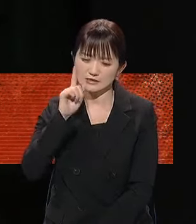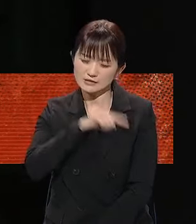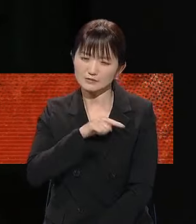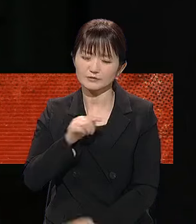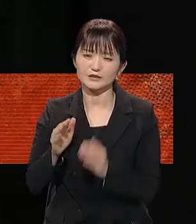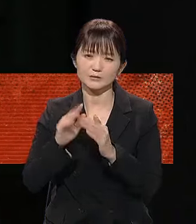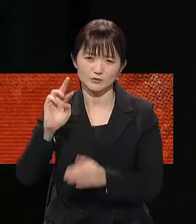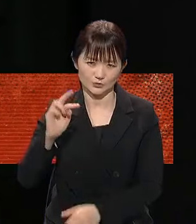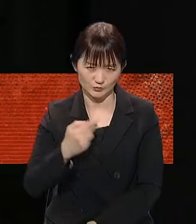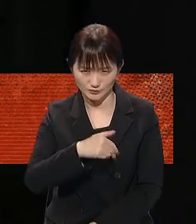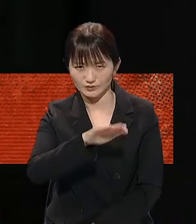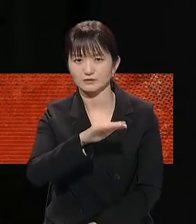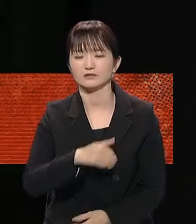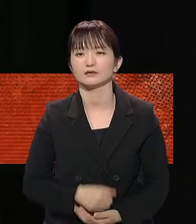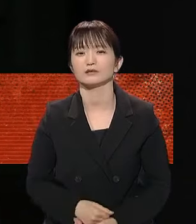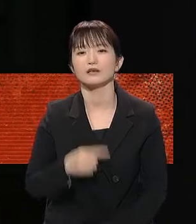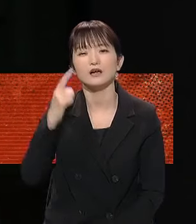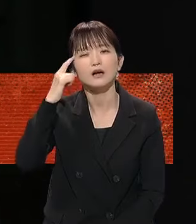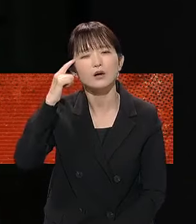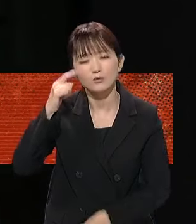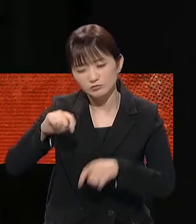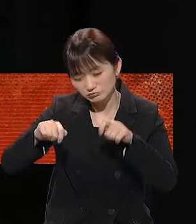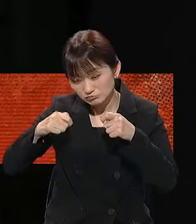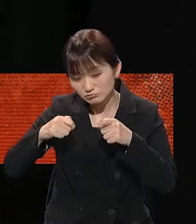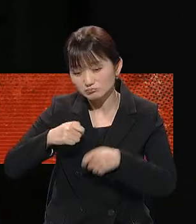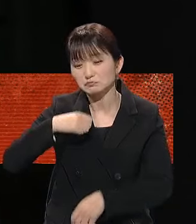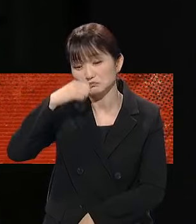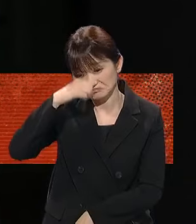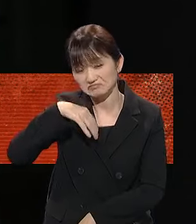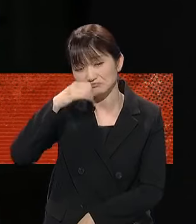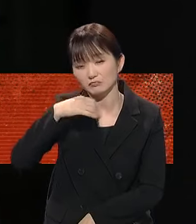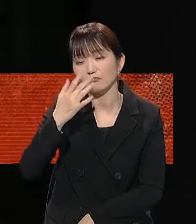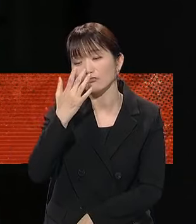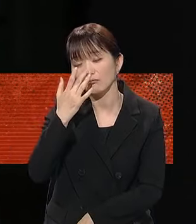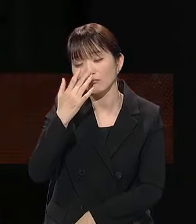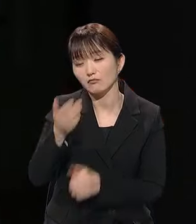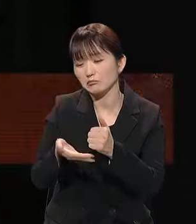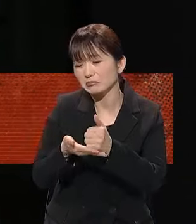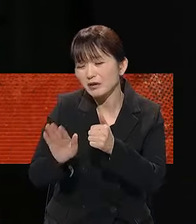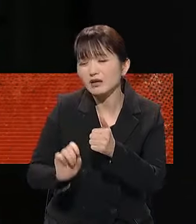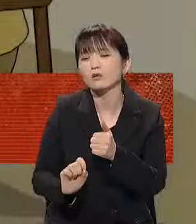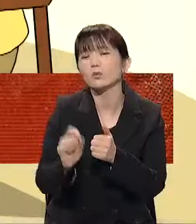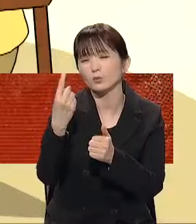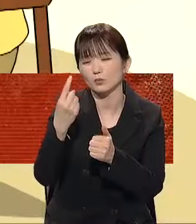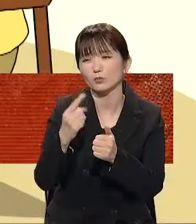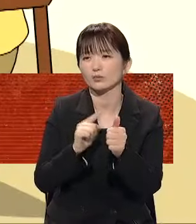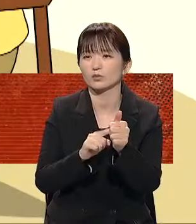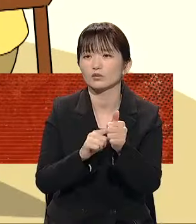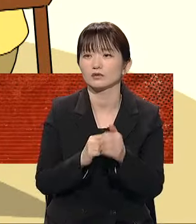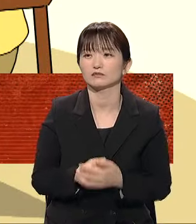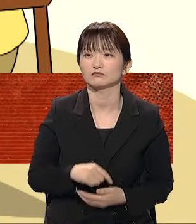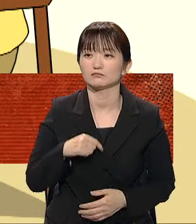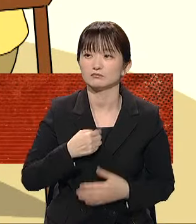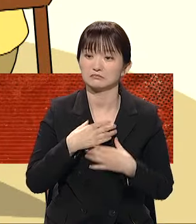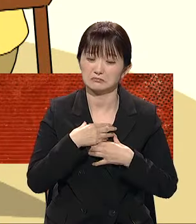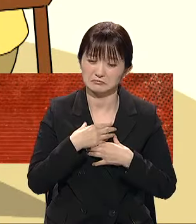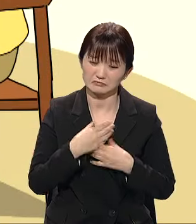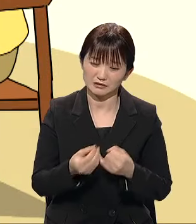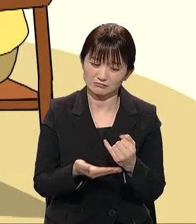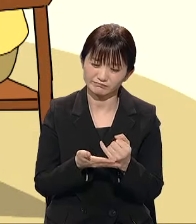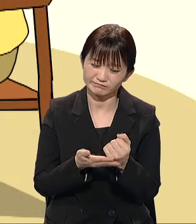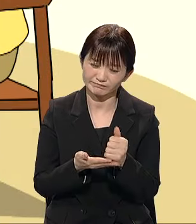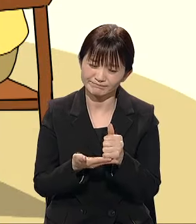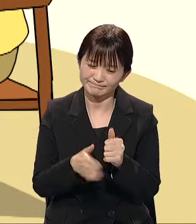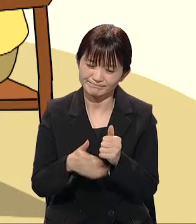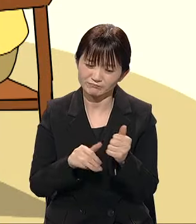귀가하게 된다고 하는데 바로 식사 중에 아무렇지도 않게 방귀를 끼는 오빠 때문입니다 그 자기 편한대로 그냥 끼는데요